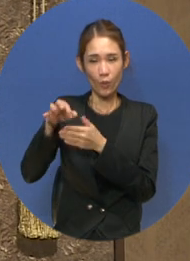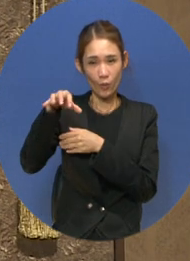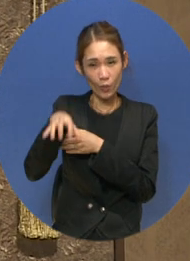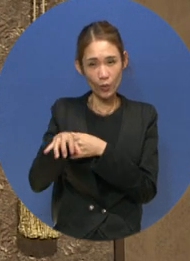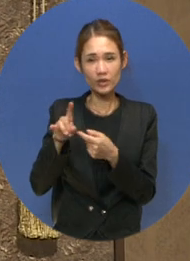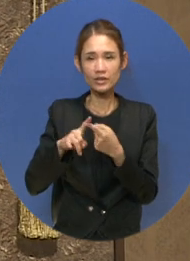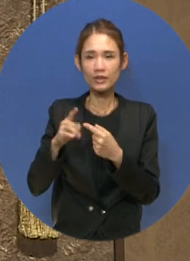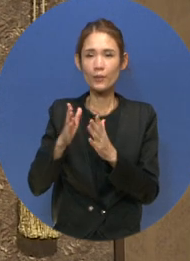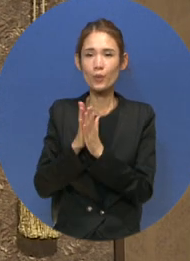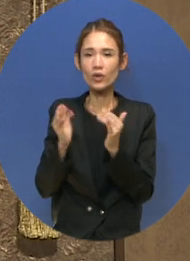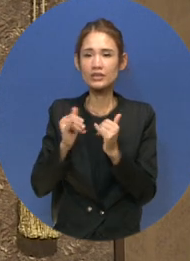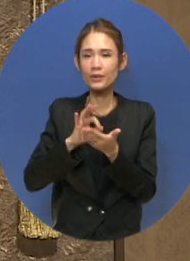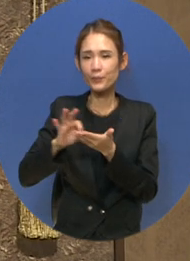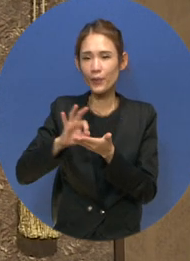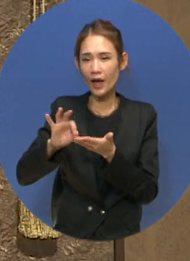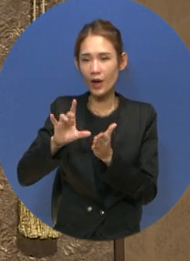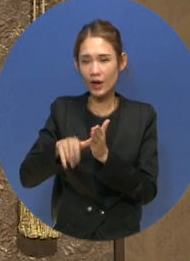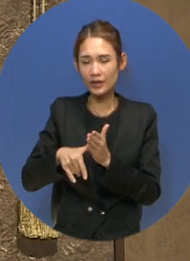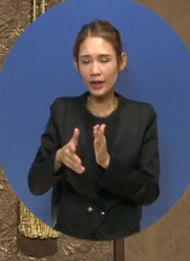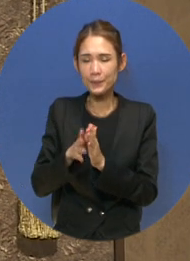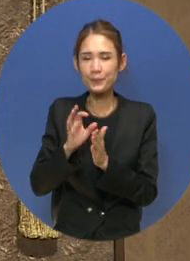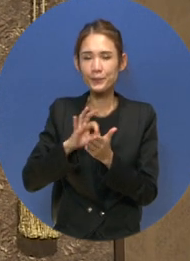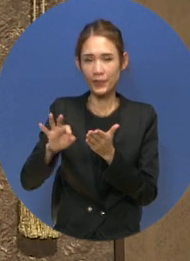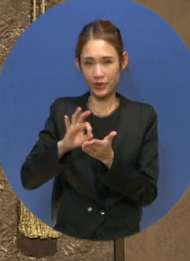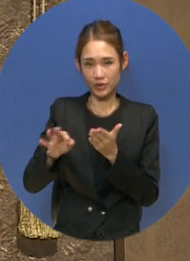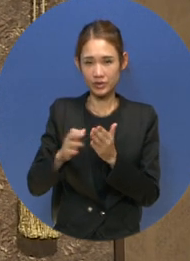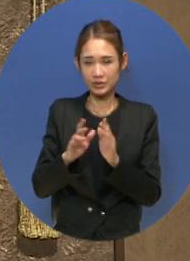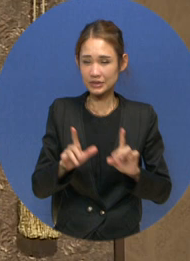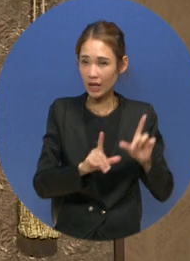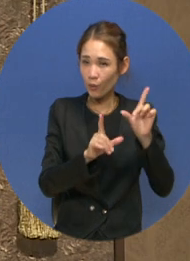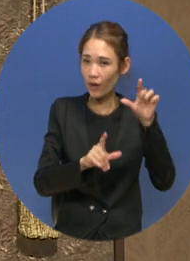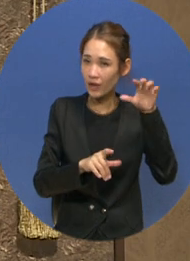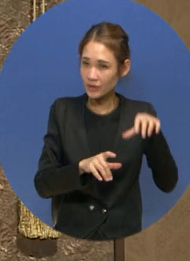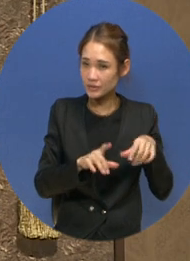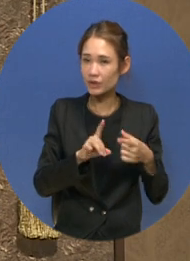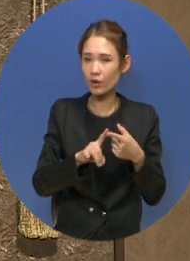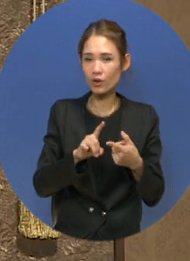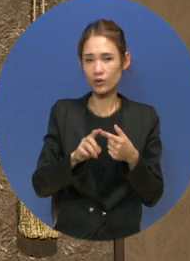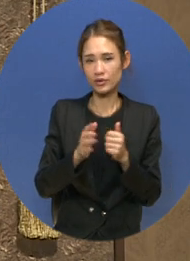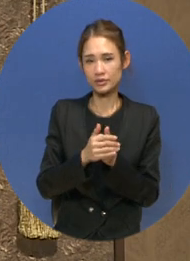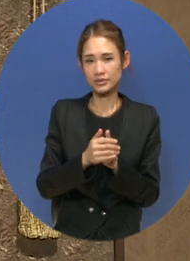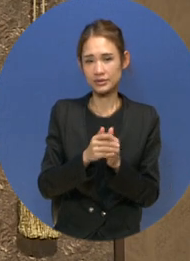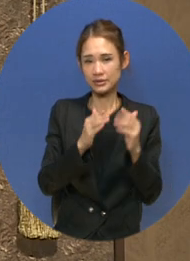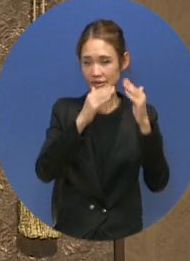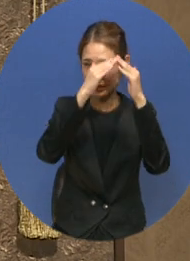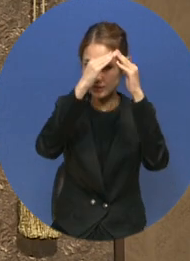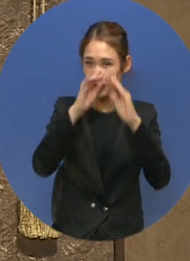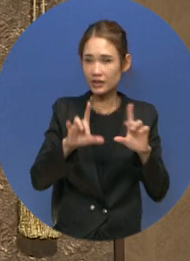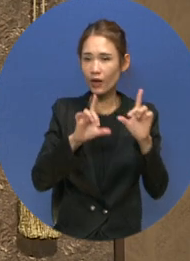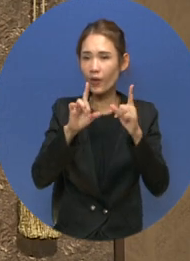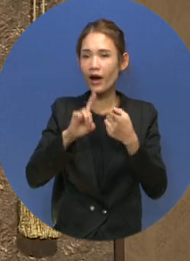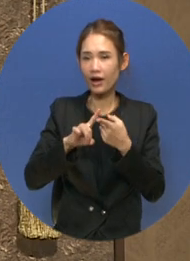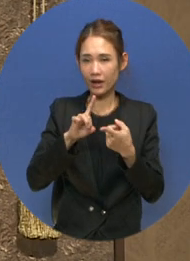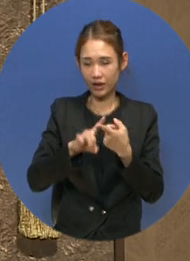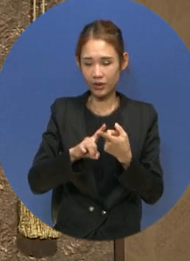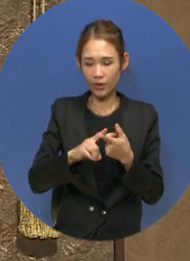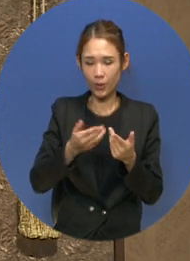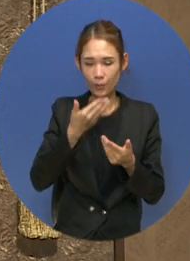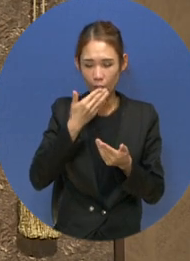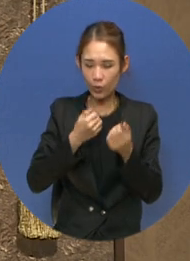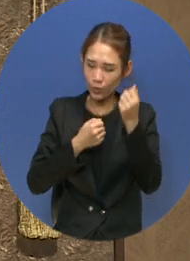때마다 이용하는 것을 이용시설이라고 하고 생활시설은 집에서 생활하듯이 뭐 먹고